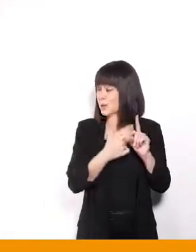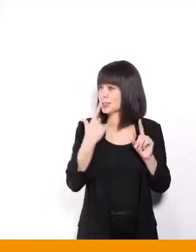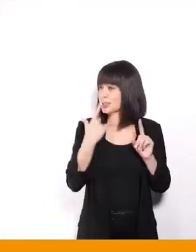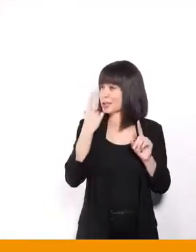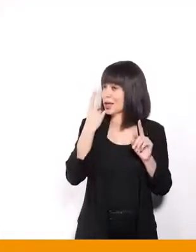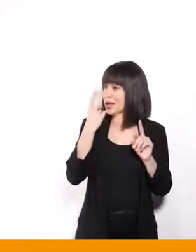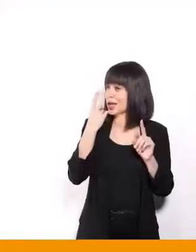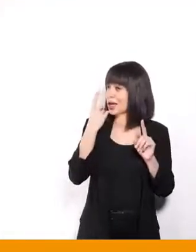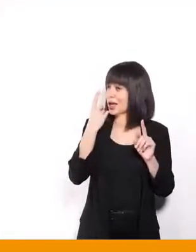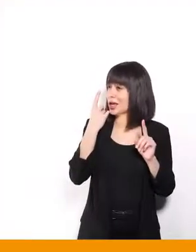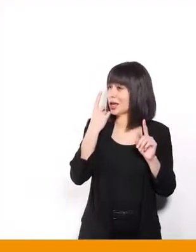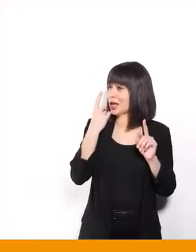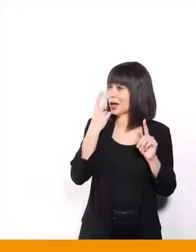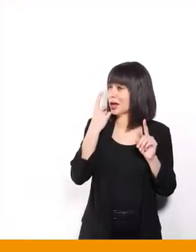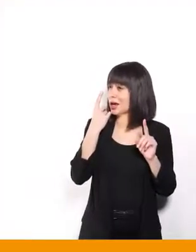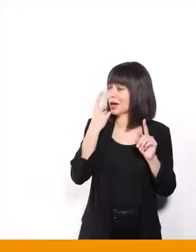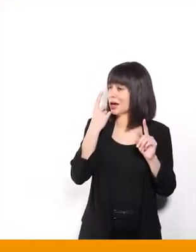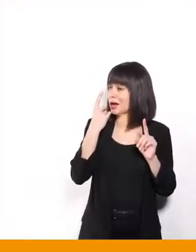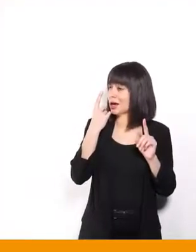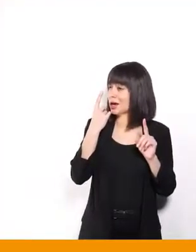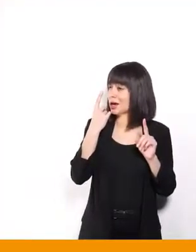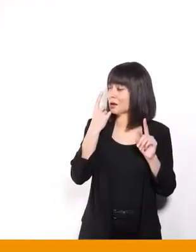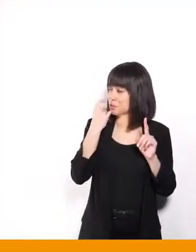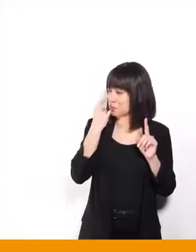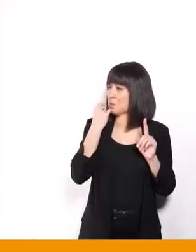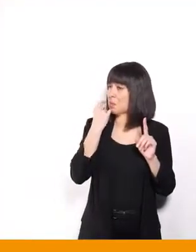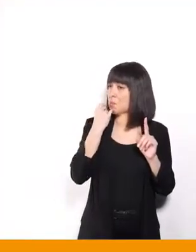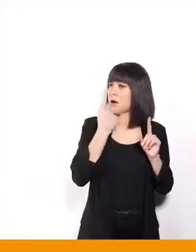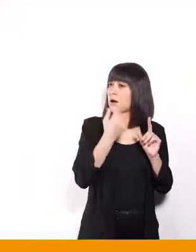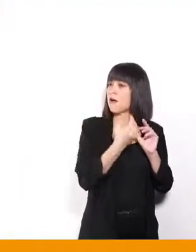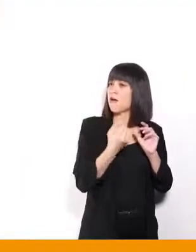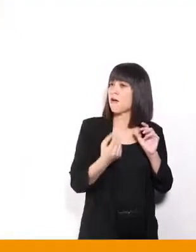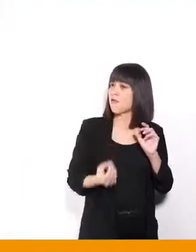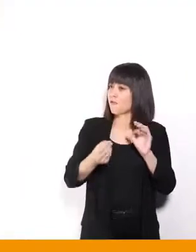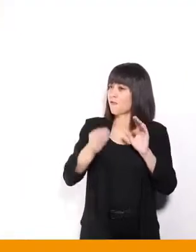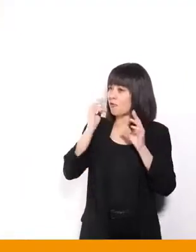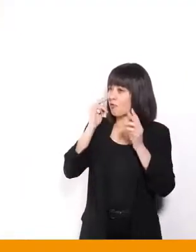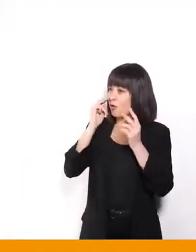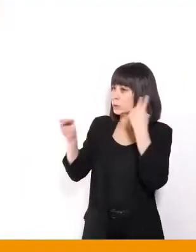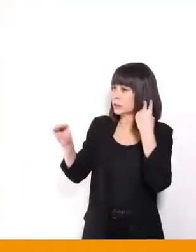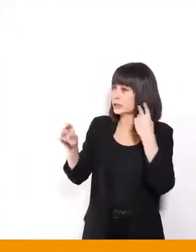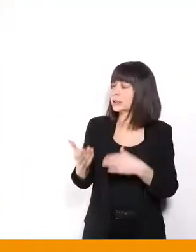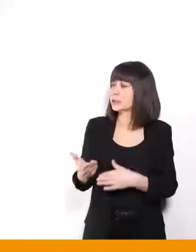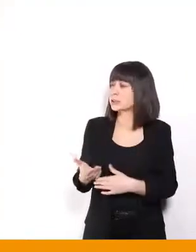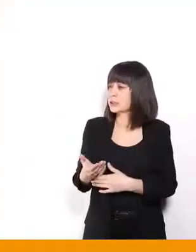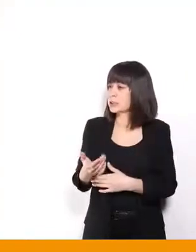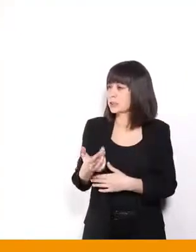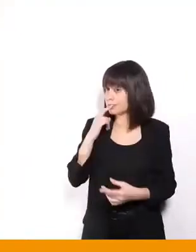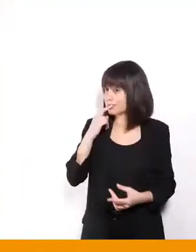sur finalement la politique de l'autonomie qu'il convient de mettre en place.